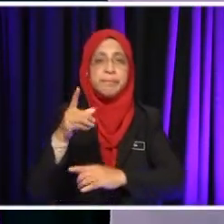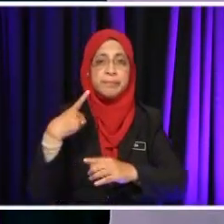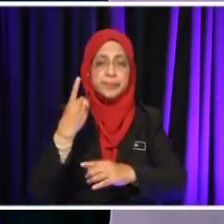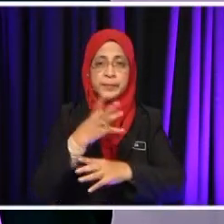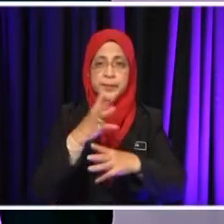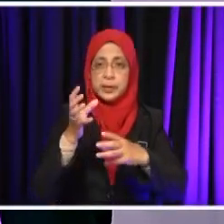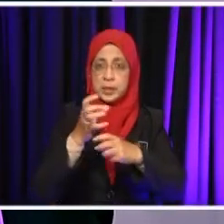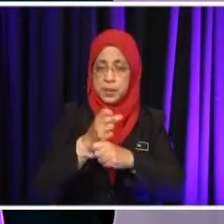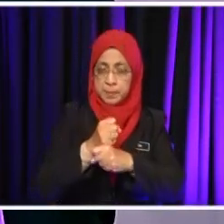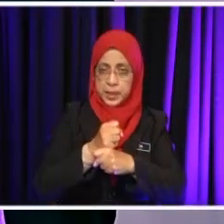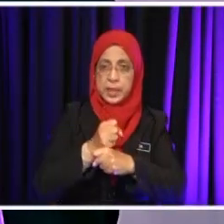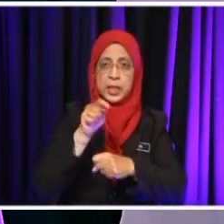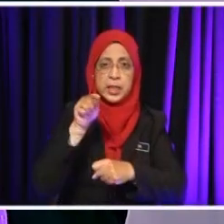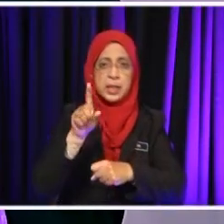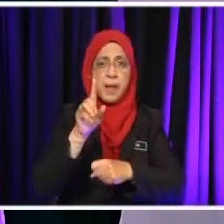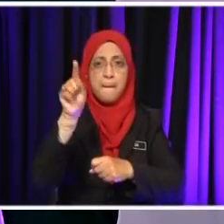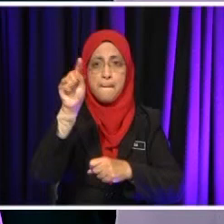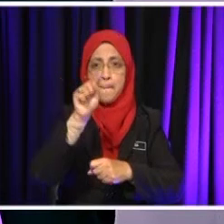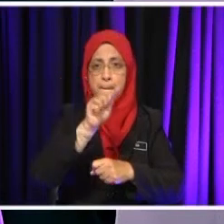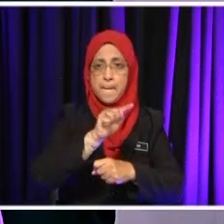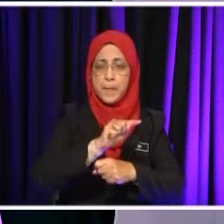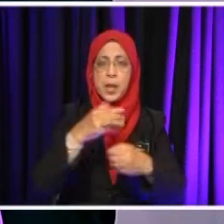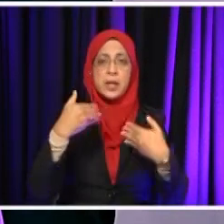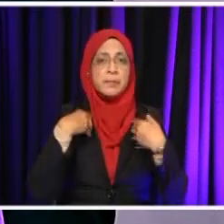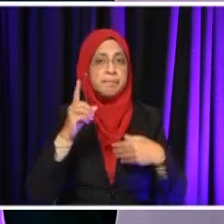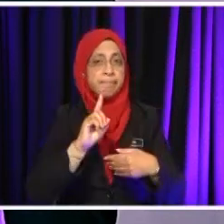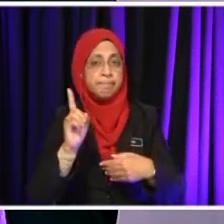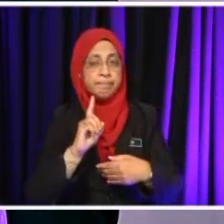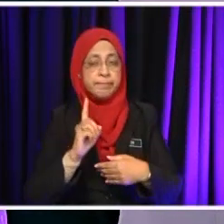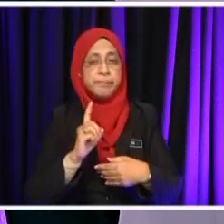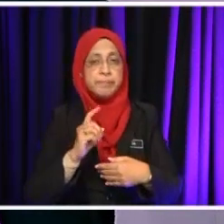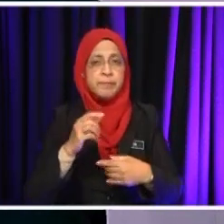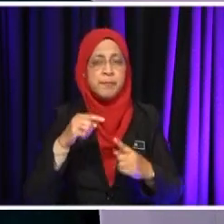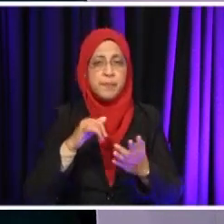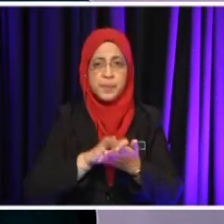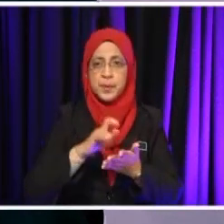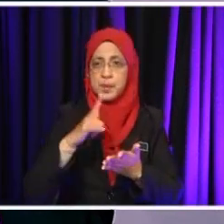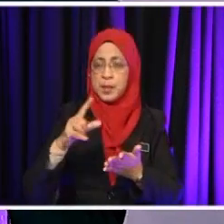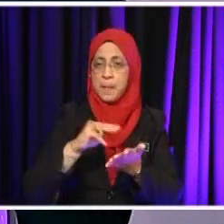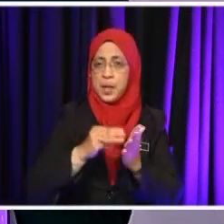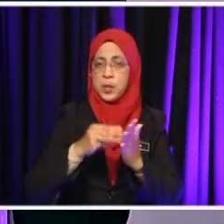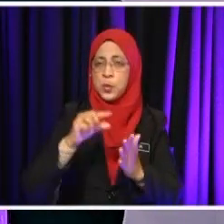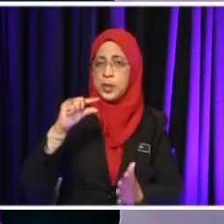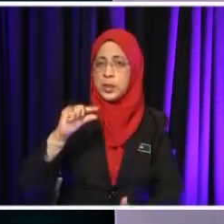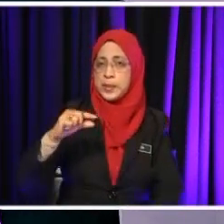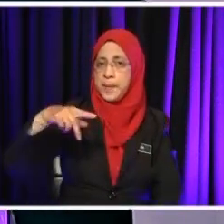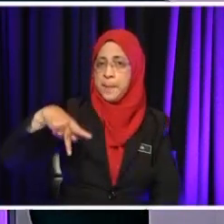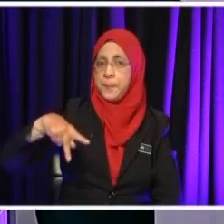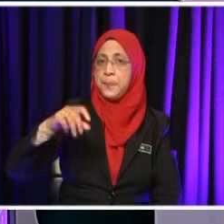koordinat kita ataupun titik kita berada Nah itu itu tujuan GPS pada asalnya